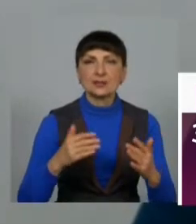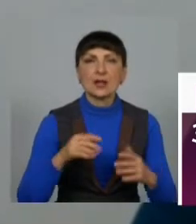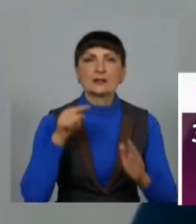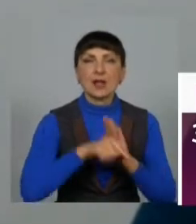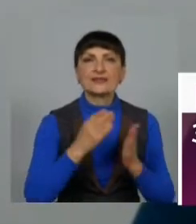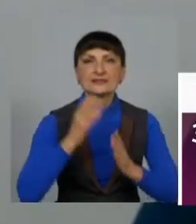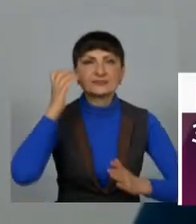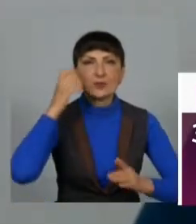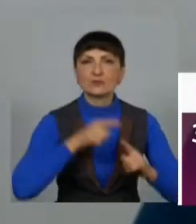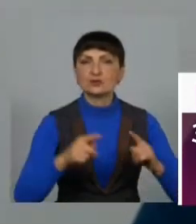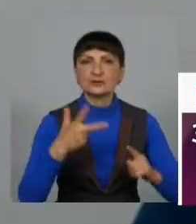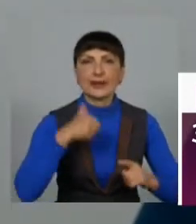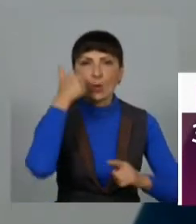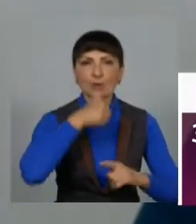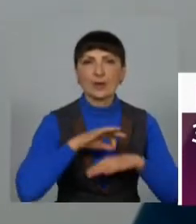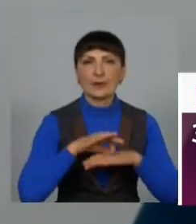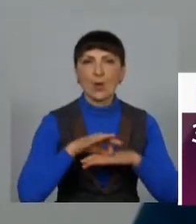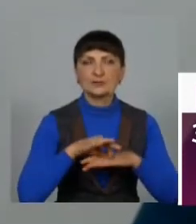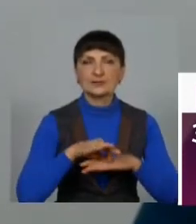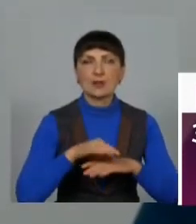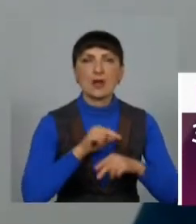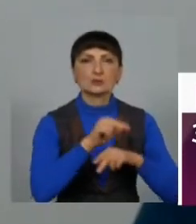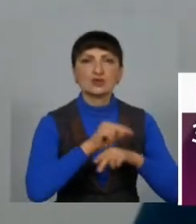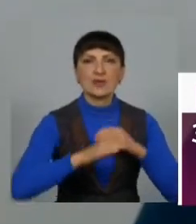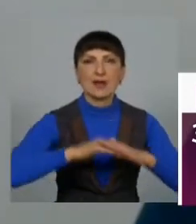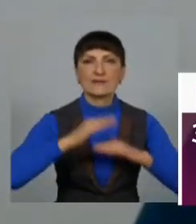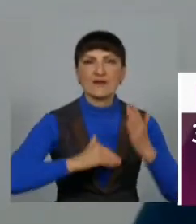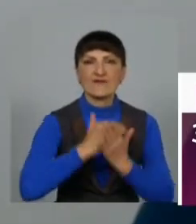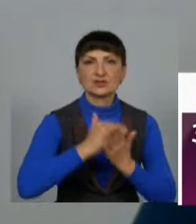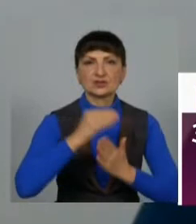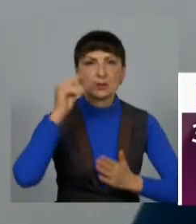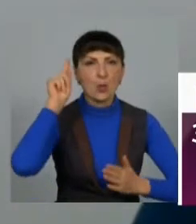в течение года проходят курсы повышения квалификации.